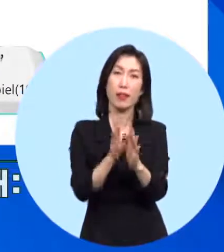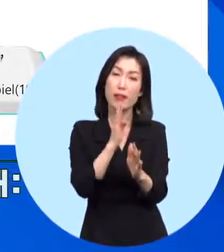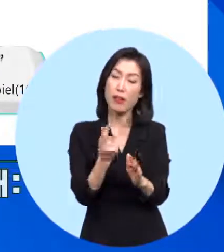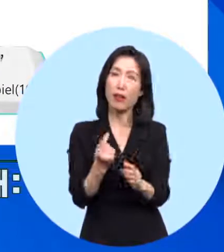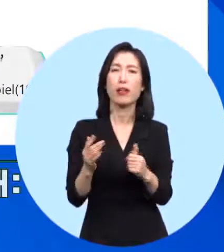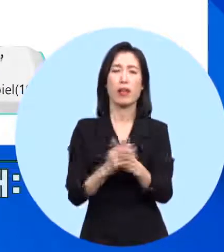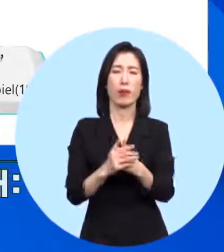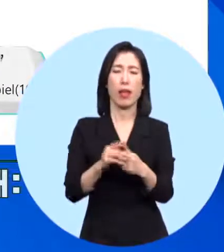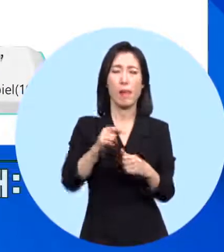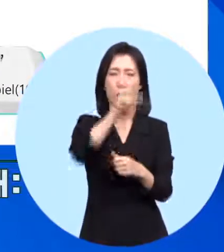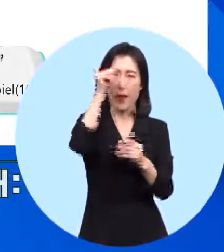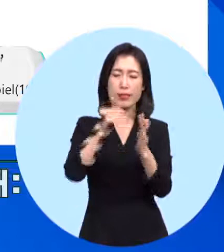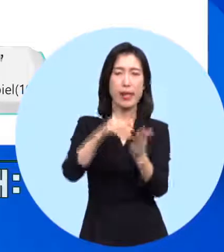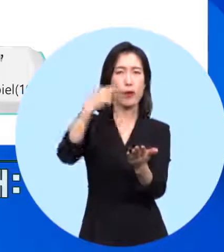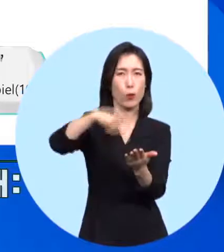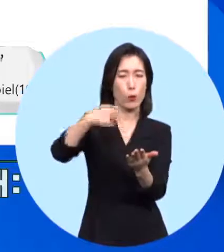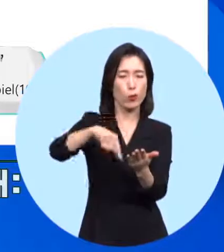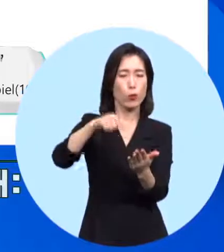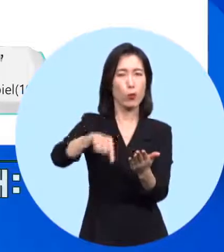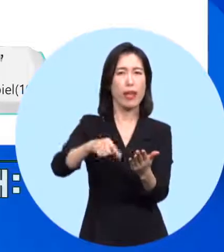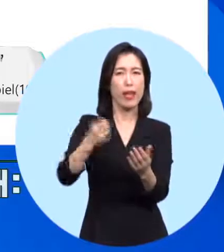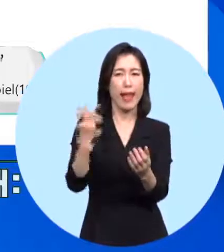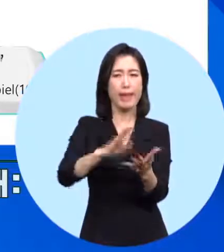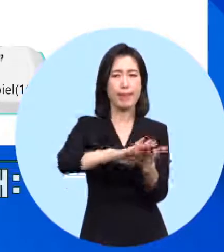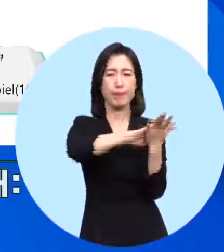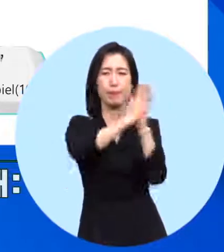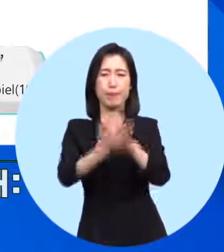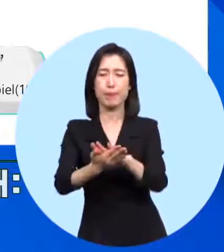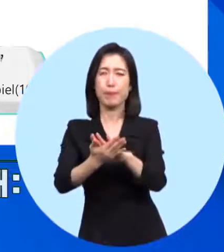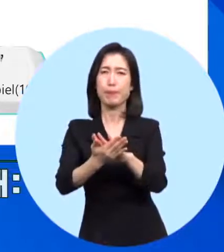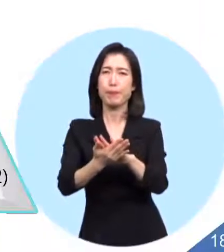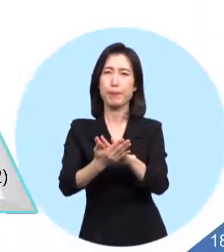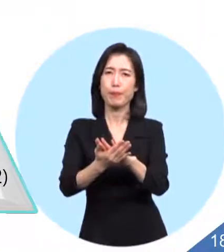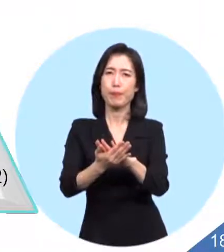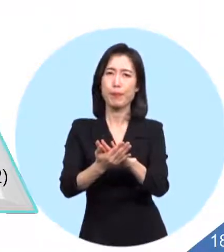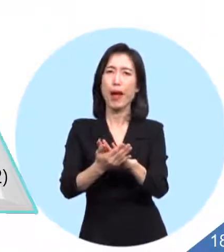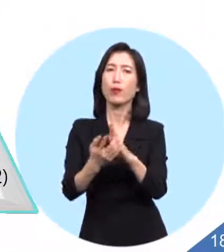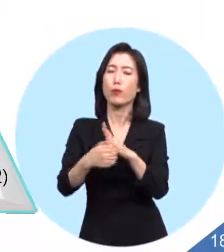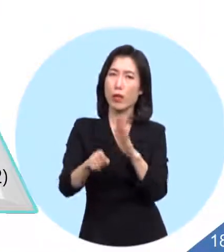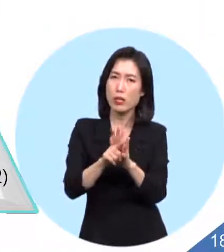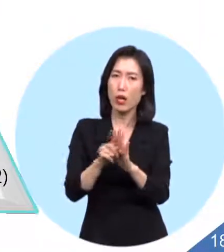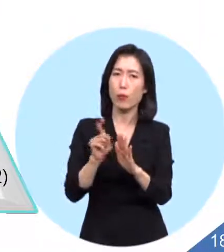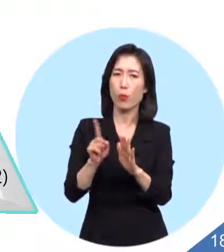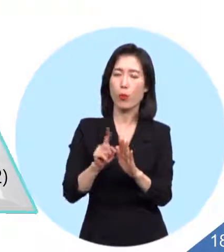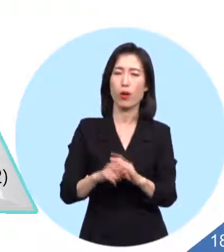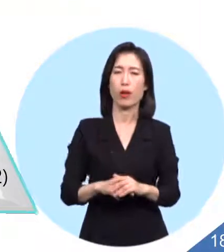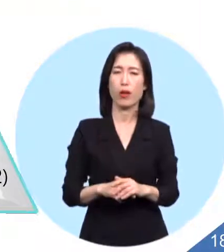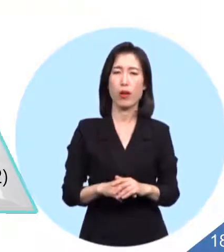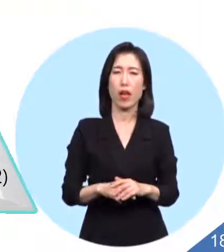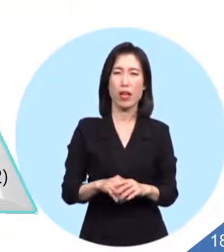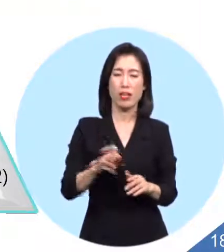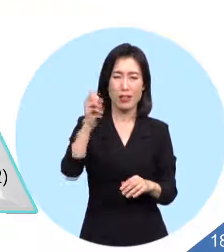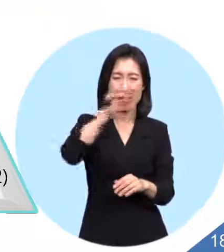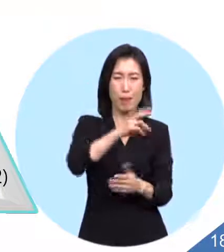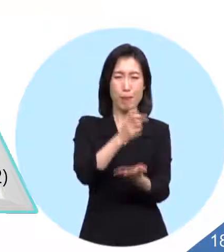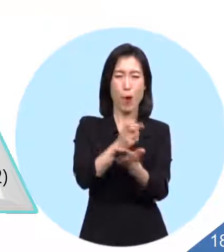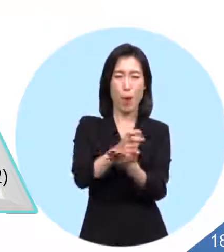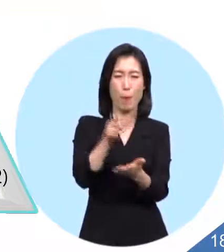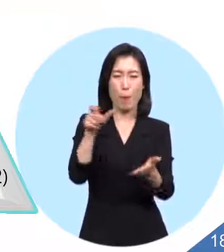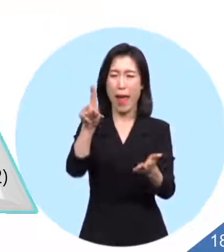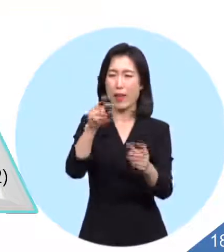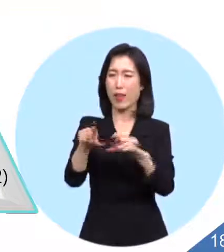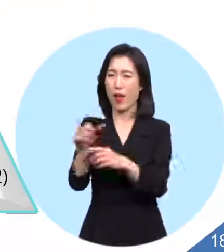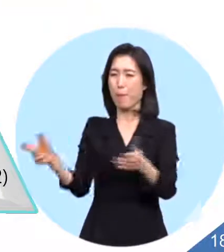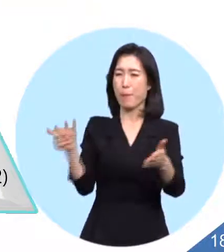점에서 평생교육 그레이트 리셋을 지방자치법 개정, 법조문 추가로 보지 말아라.